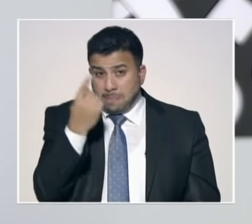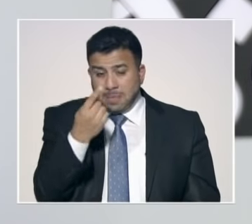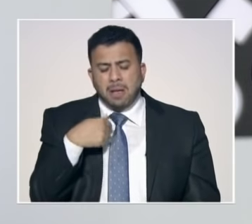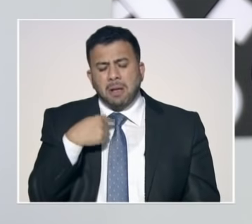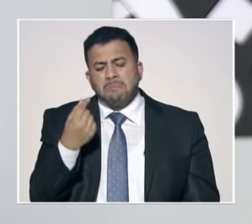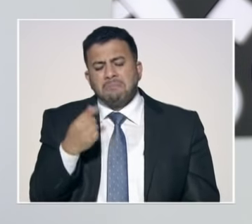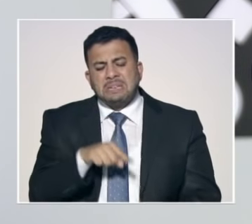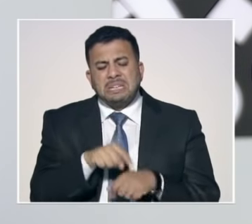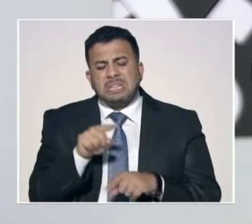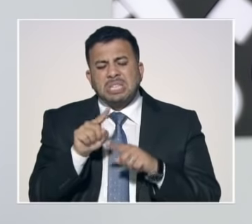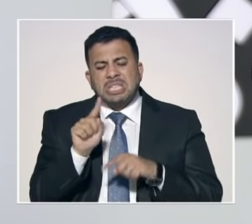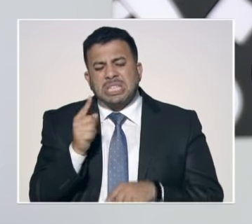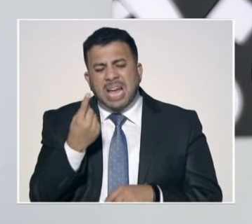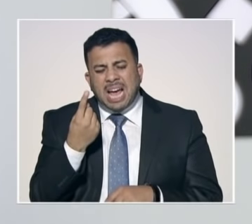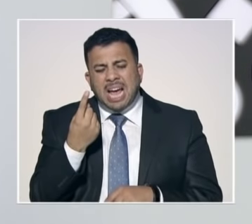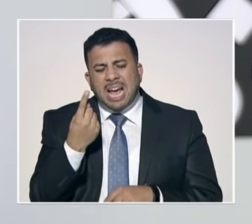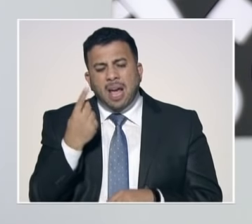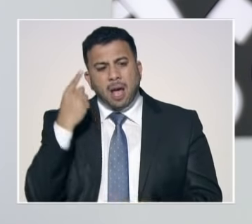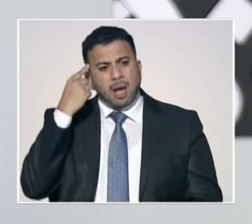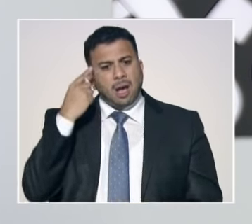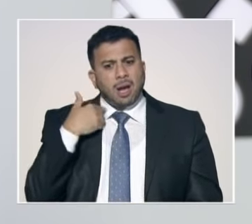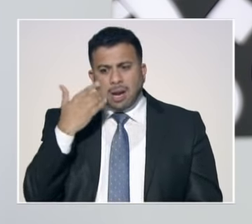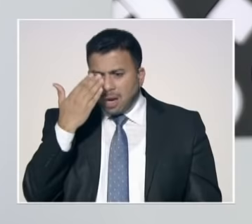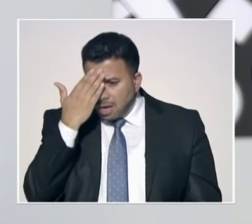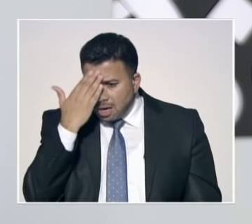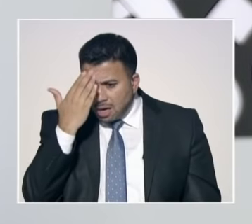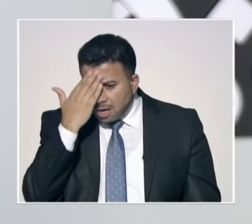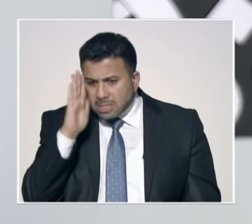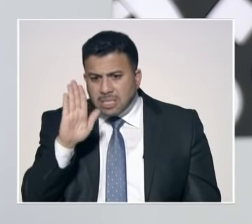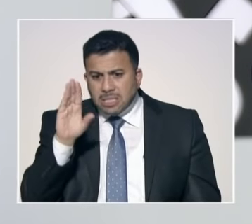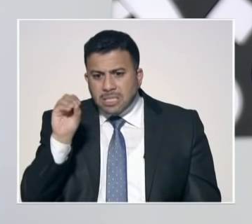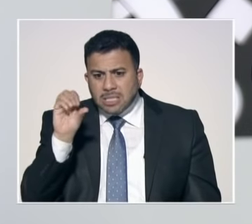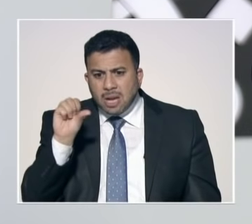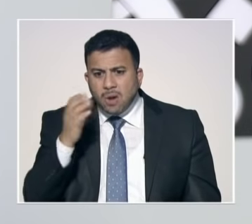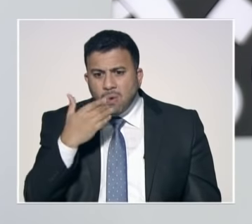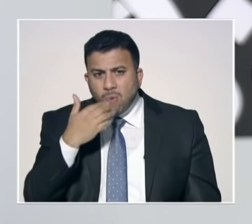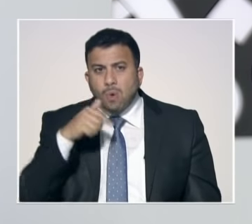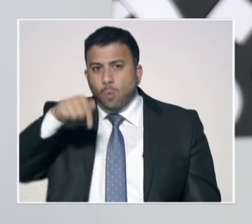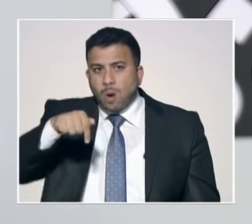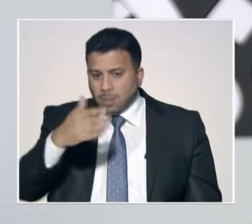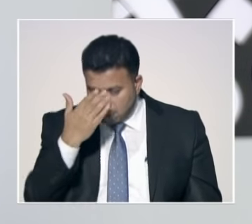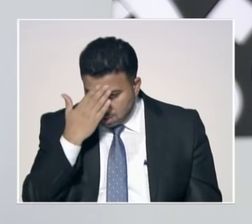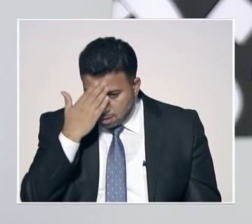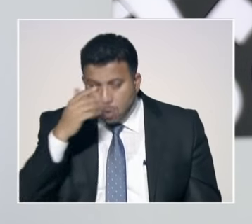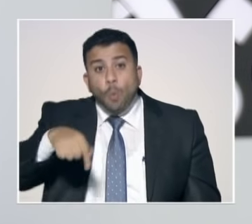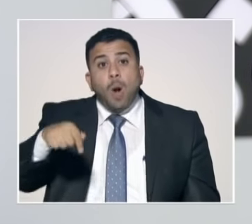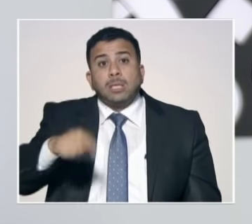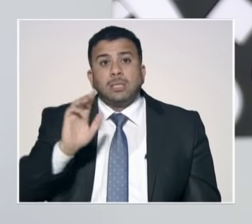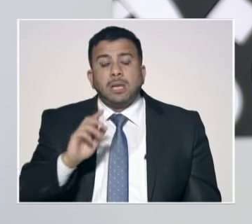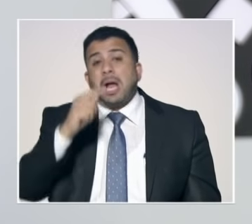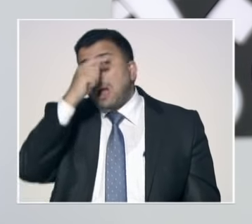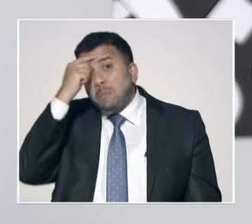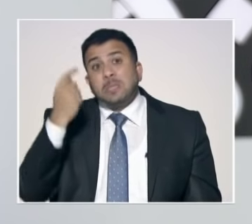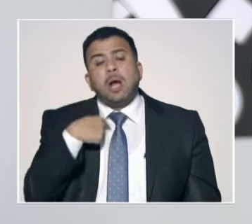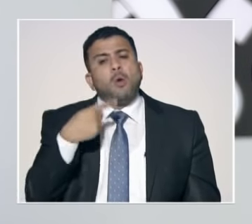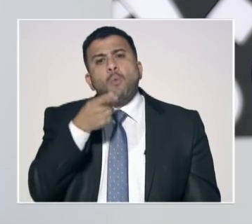الثاني، خلاص فات الوقت، ولذلك يعذر الإنسان